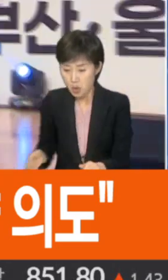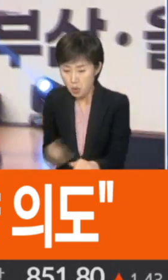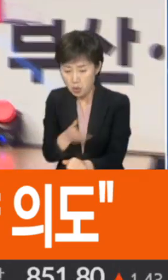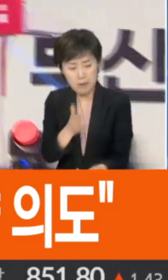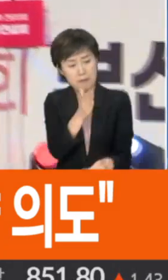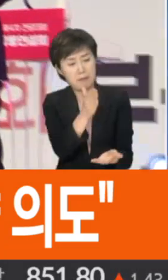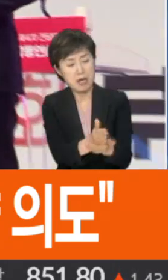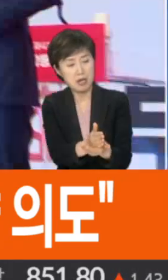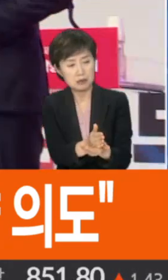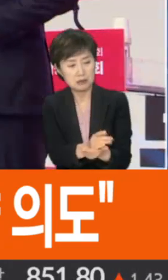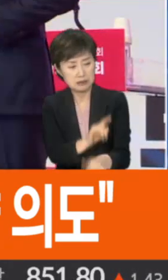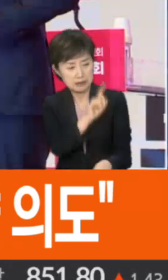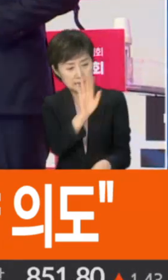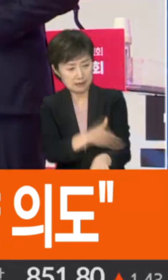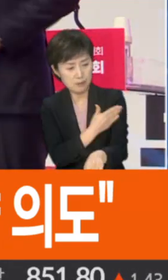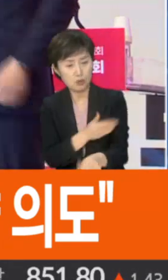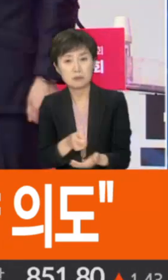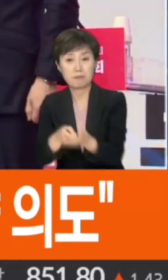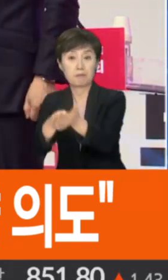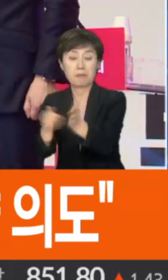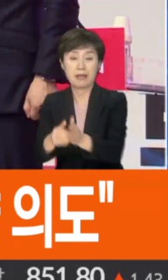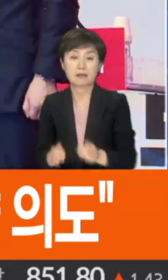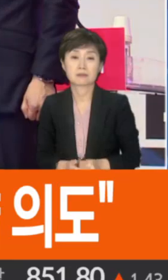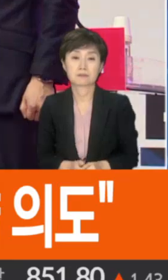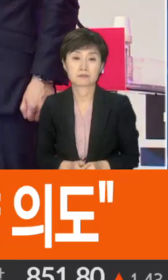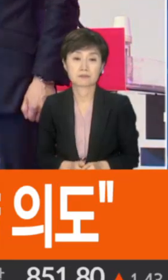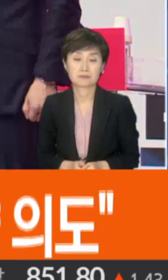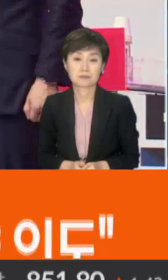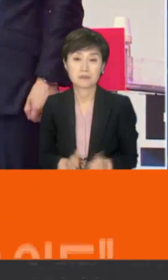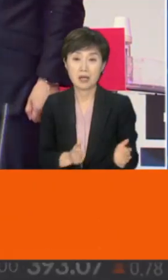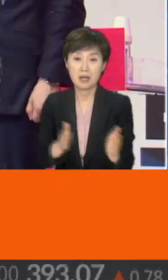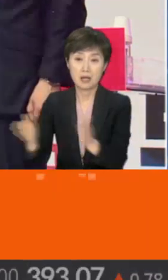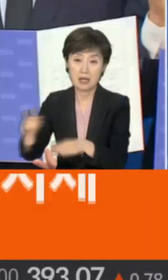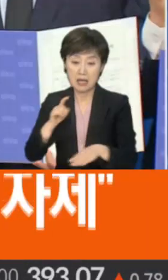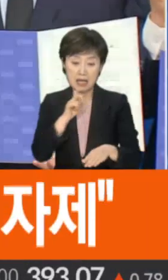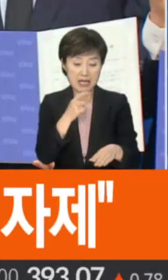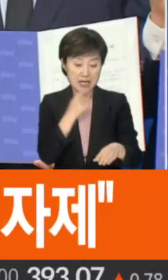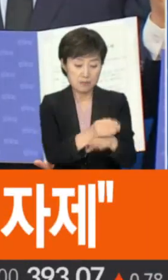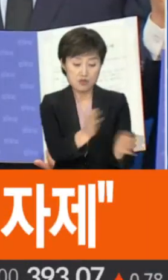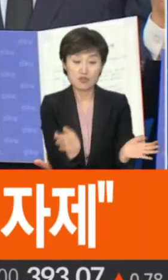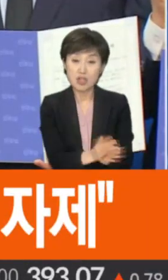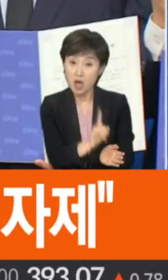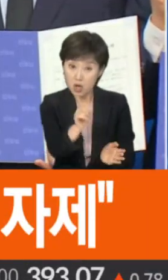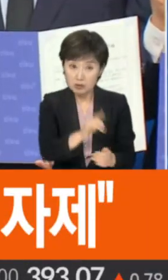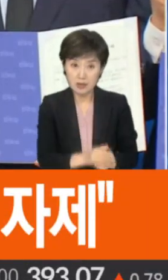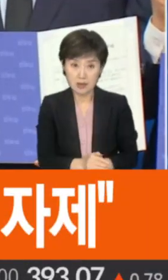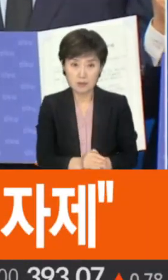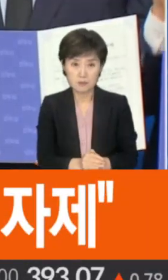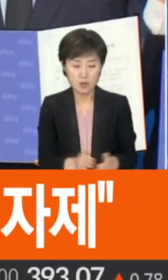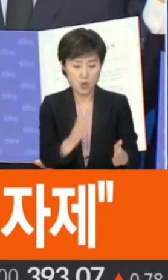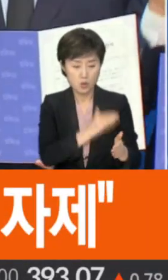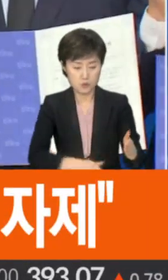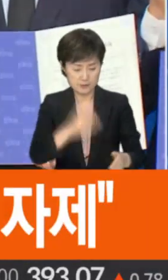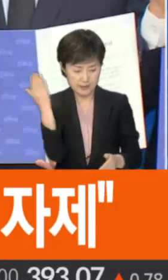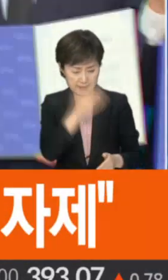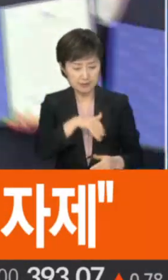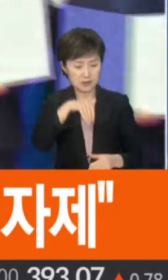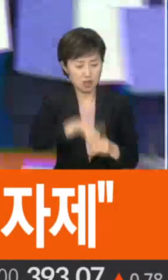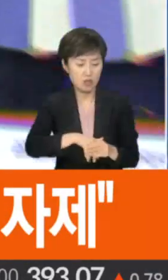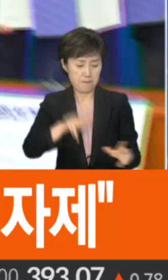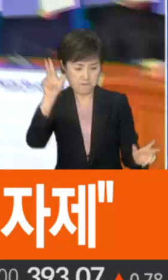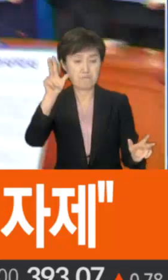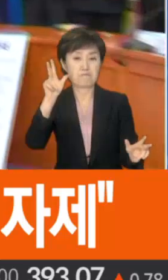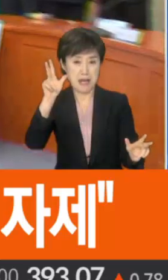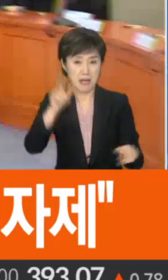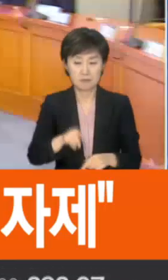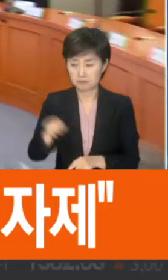의도라며 선관위에 제재를 요청했습니다. 민주당 대표 후보들은 공명선거 서약식에 참석했습니다.